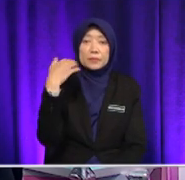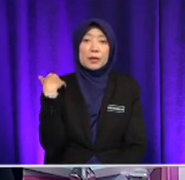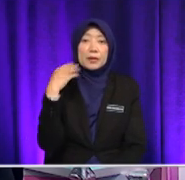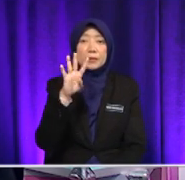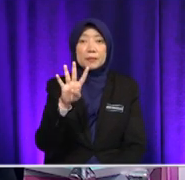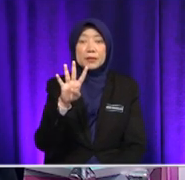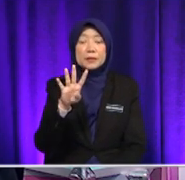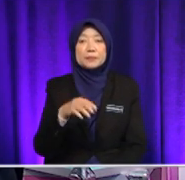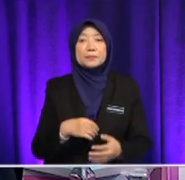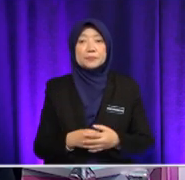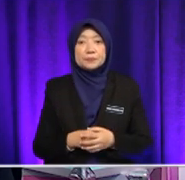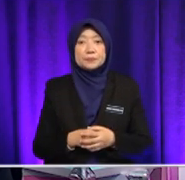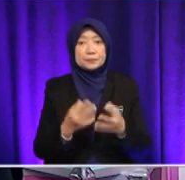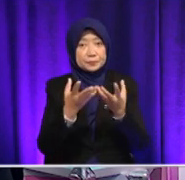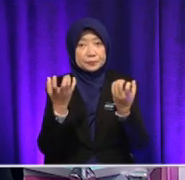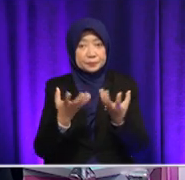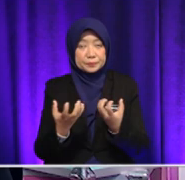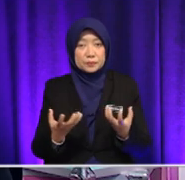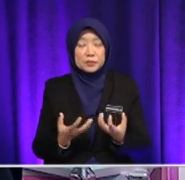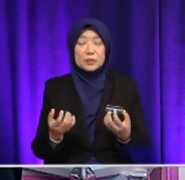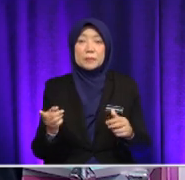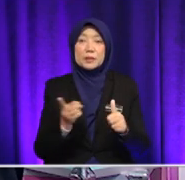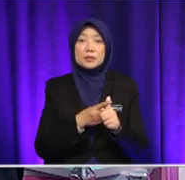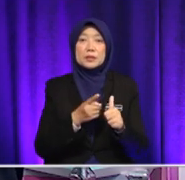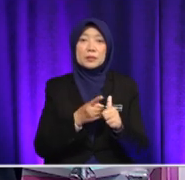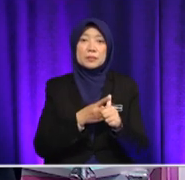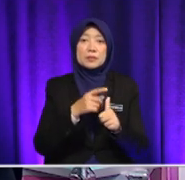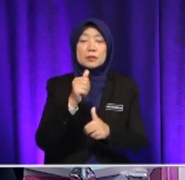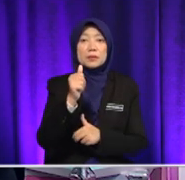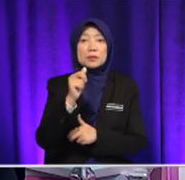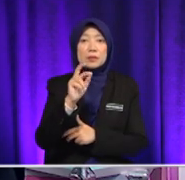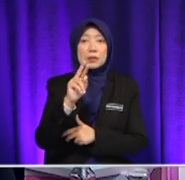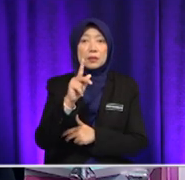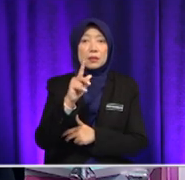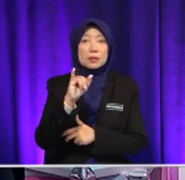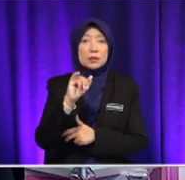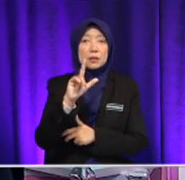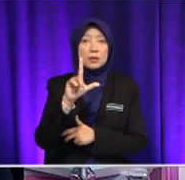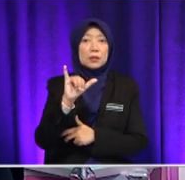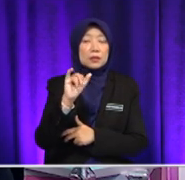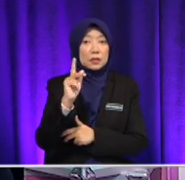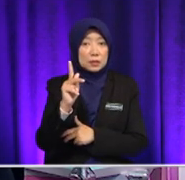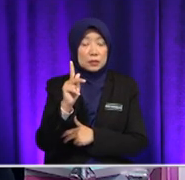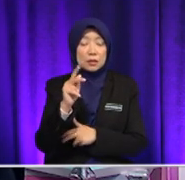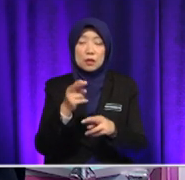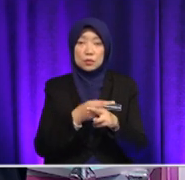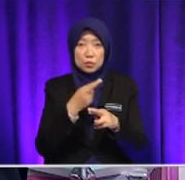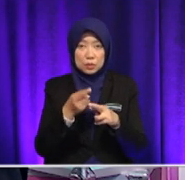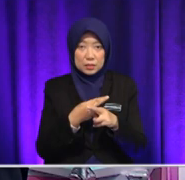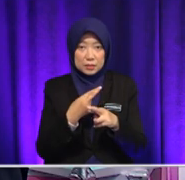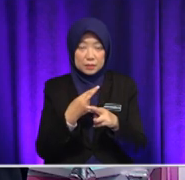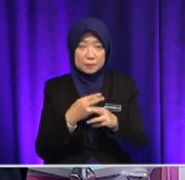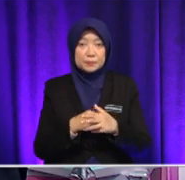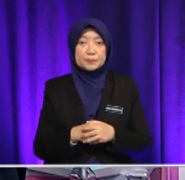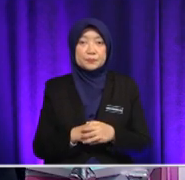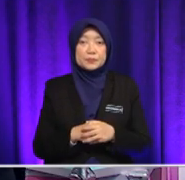pecahan yaitu yang pertama mereka bentuk papan tanda akrilik Oke ini adalah riset ringkasan daripada